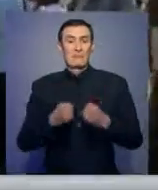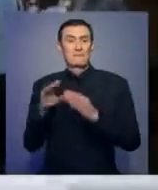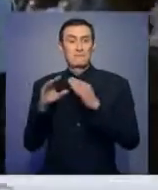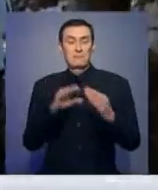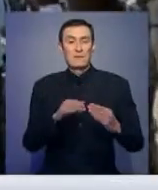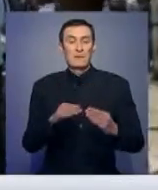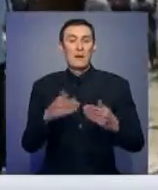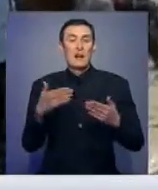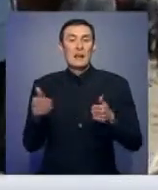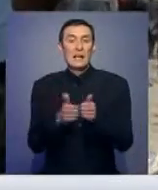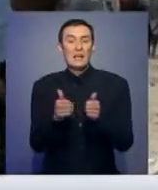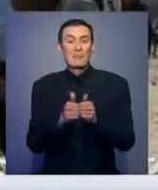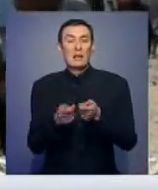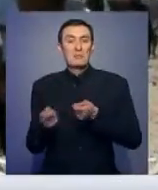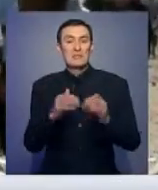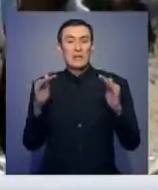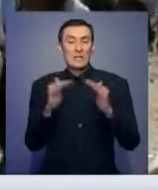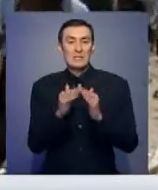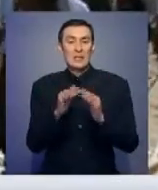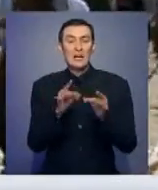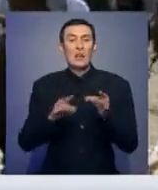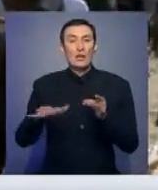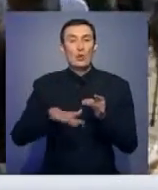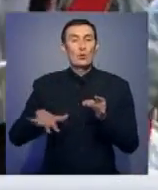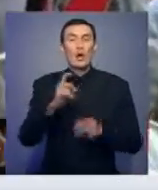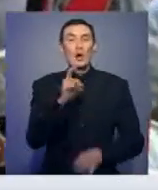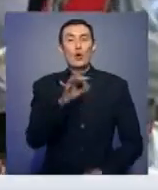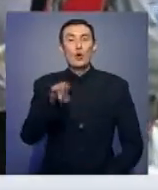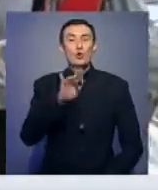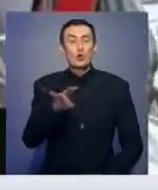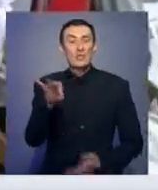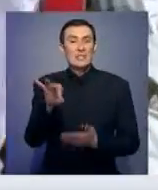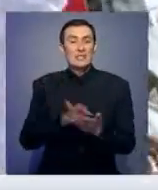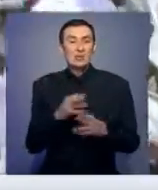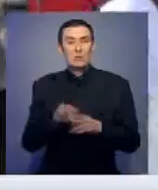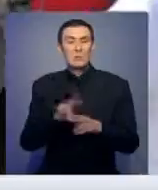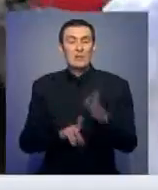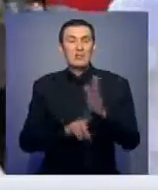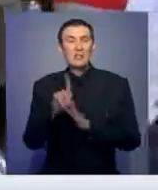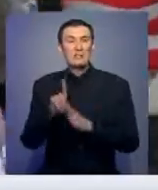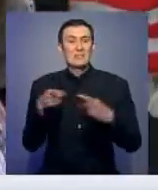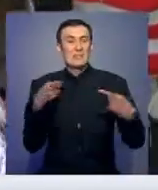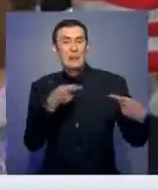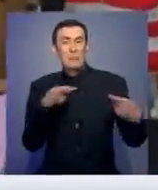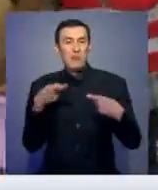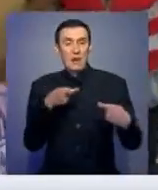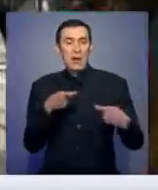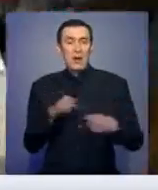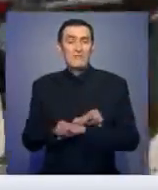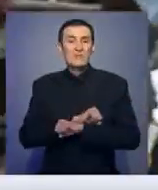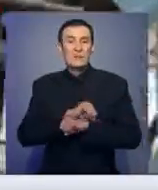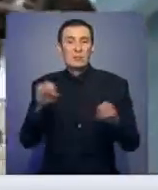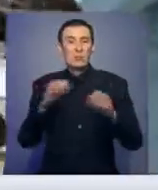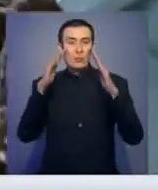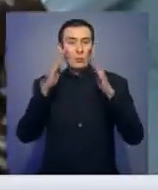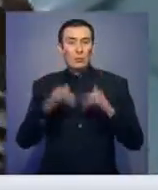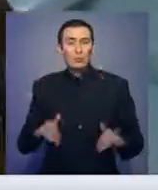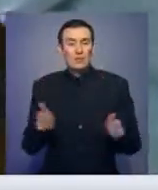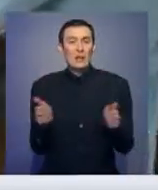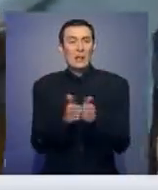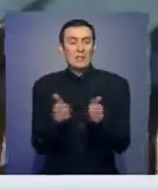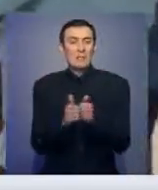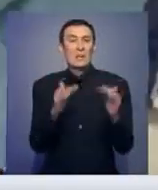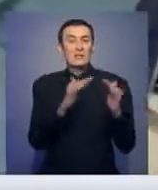ворот офиса администрации района Хадон. Сразу за этим последовала стрельба. От взрывной волны рухнули